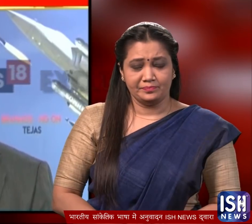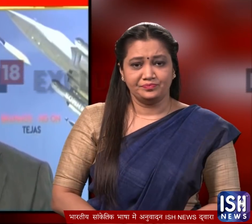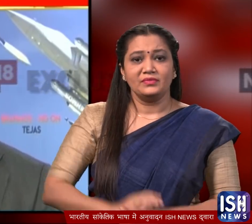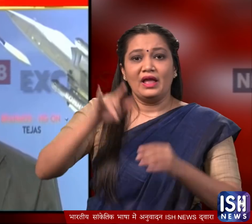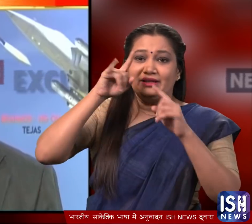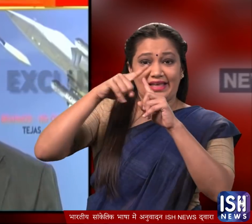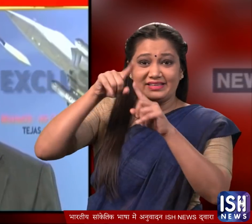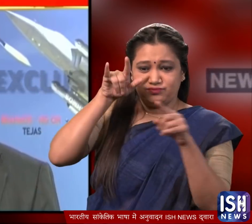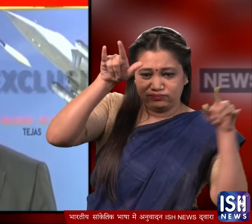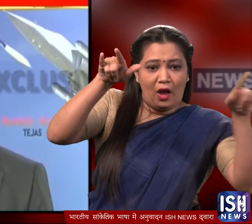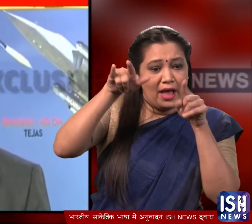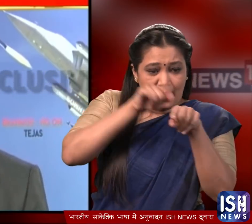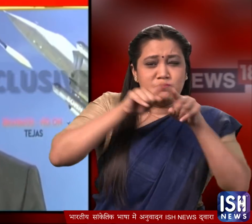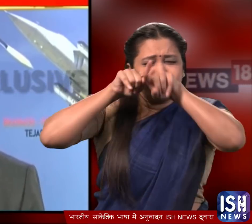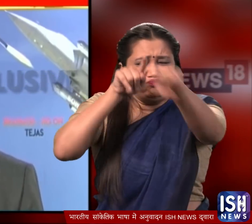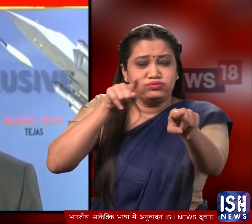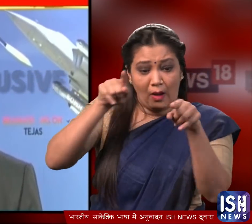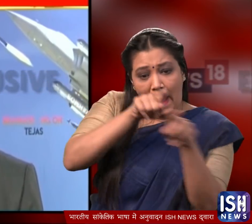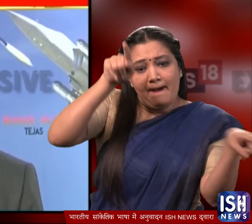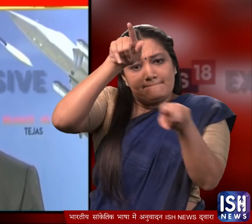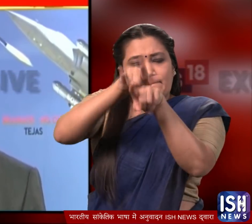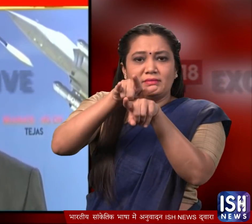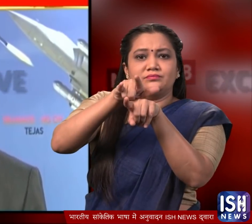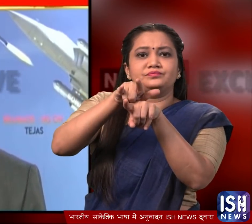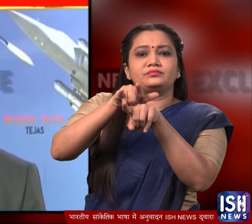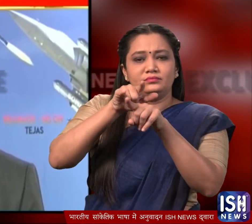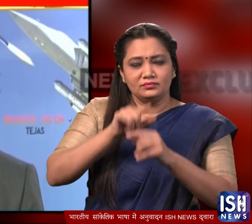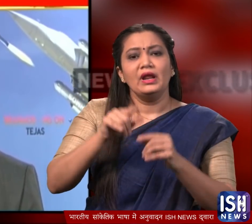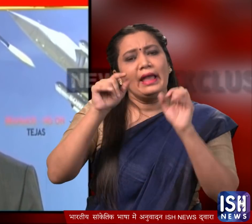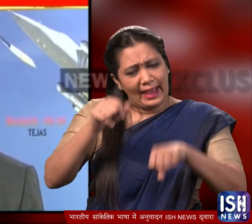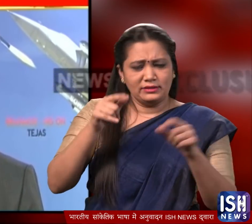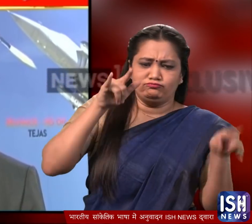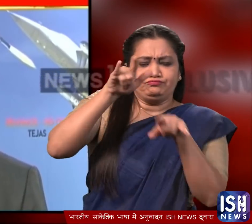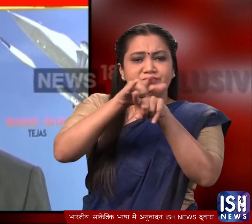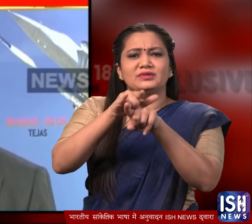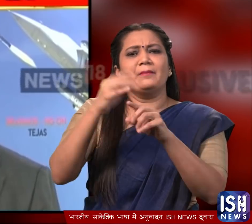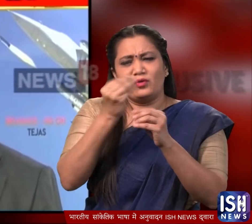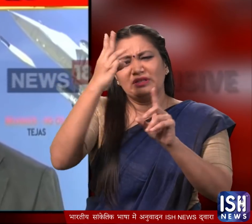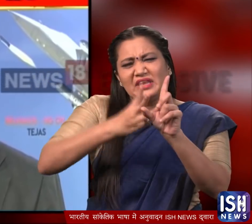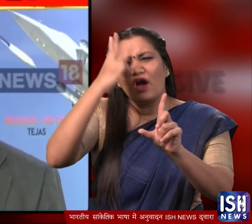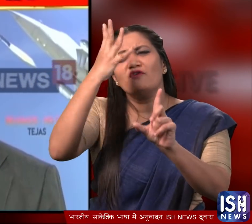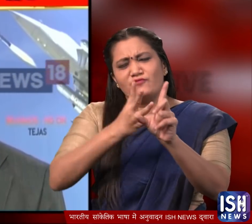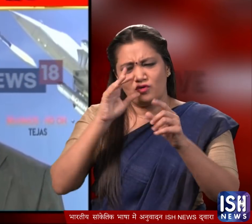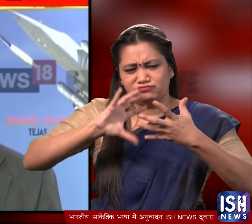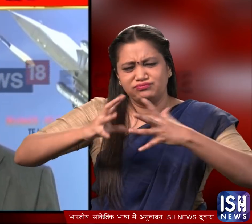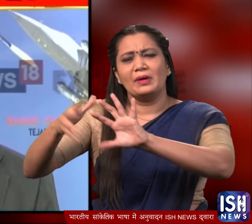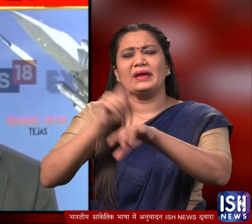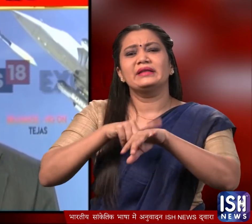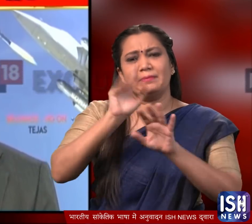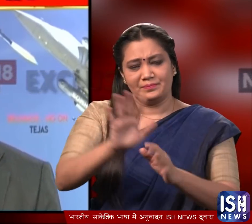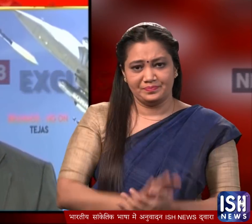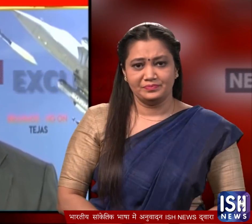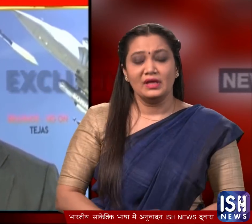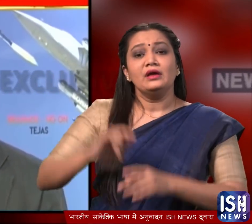अपनी मिसाइल को लगा सकेंगे, तेजस में और एमका में, तो इसमें लगभग 3-4 साल लगेंगे इसको डेवलप करने में। तब